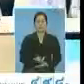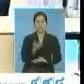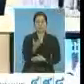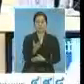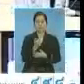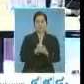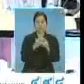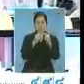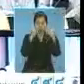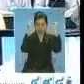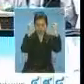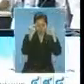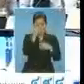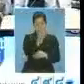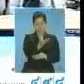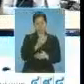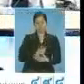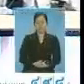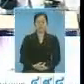ท่านนายกรัฐมนตรีครับ